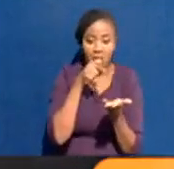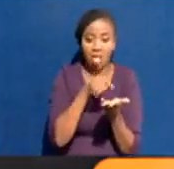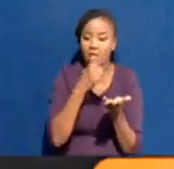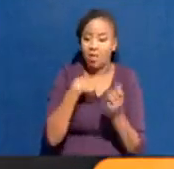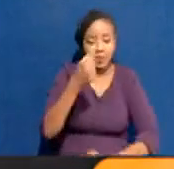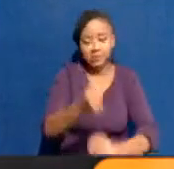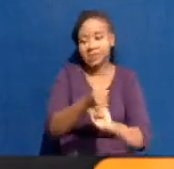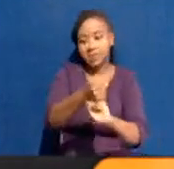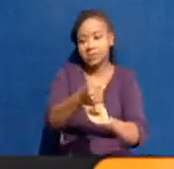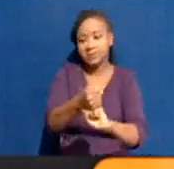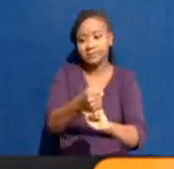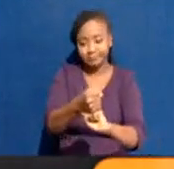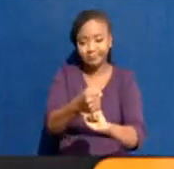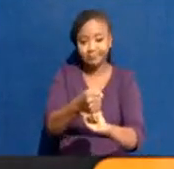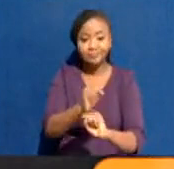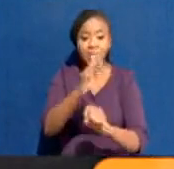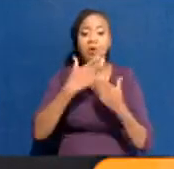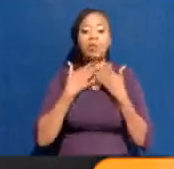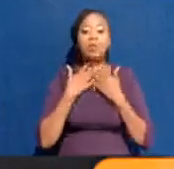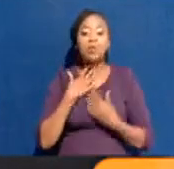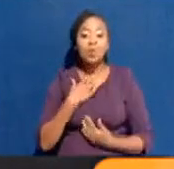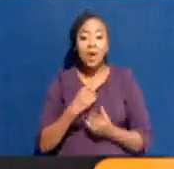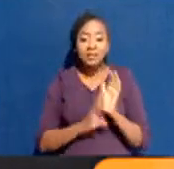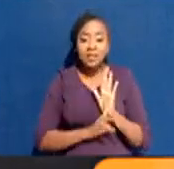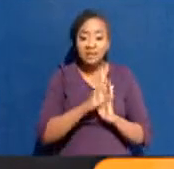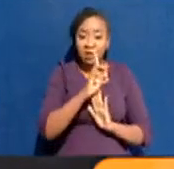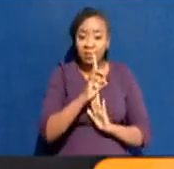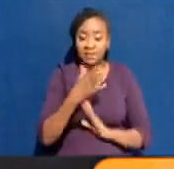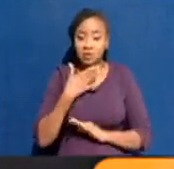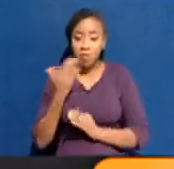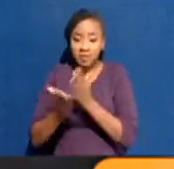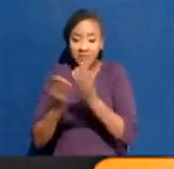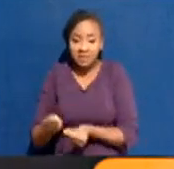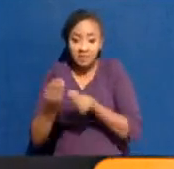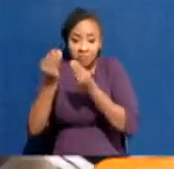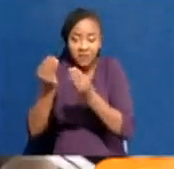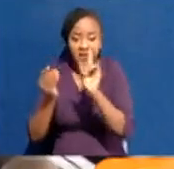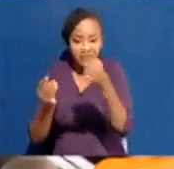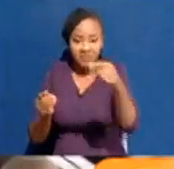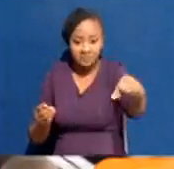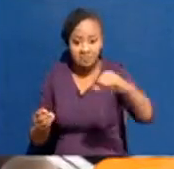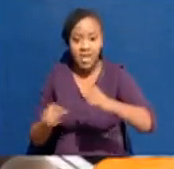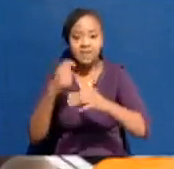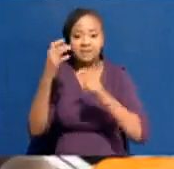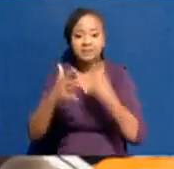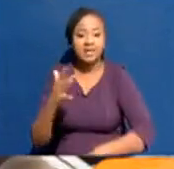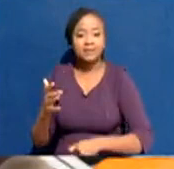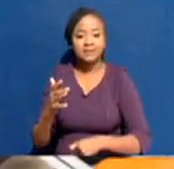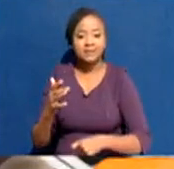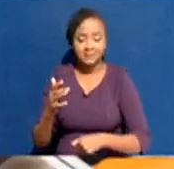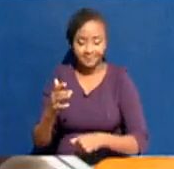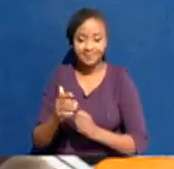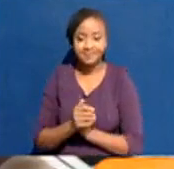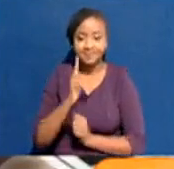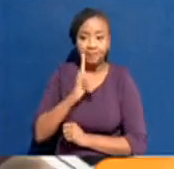Hatuwezi kuwa na maendeleo hapa, hatuwezi patiana huduma bila watu kutoa pesa. Rais aliyehudhuria ibada katika